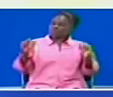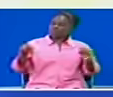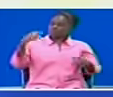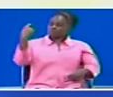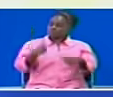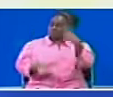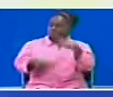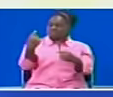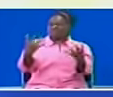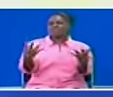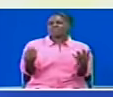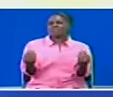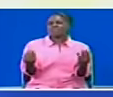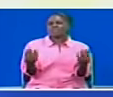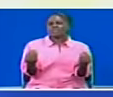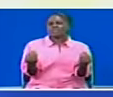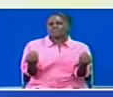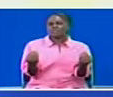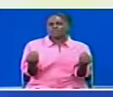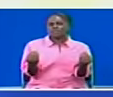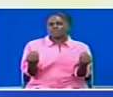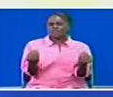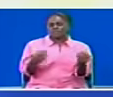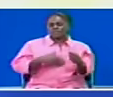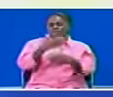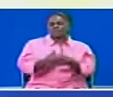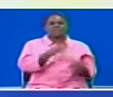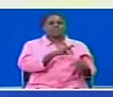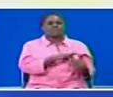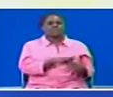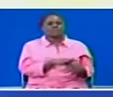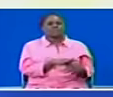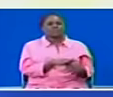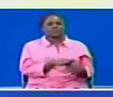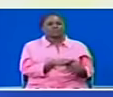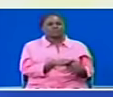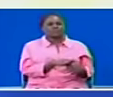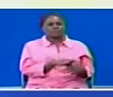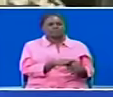nafasi rahisi ya kukihifadhi kiti hicho kwenye uchaguzi mkuu ujao.